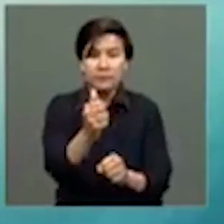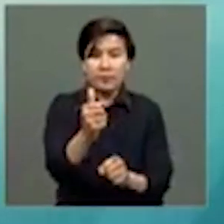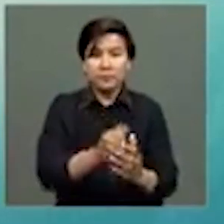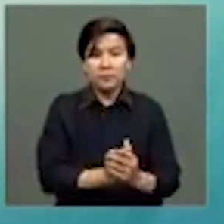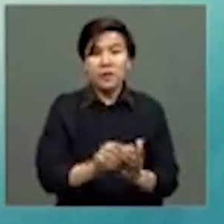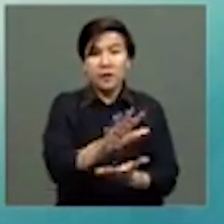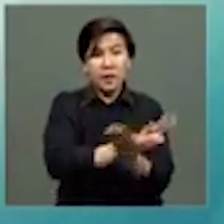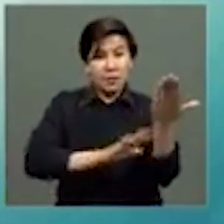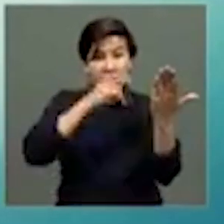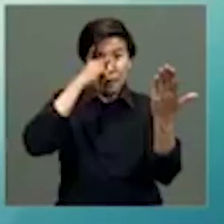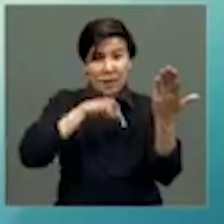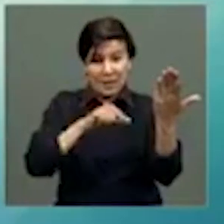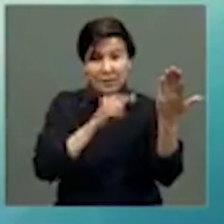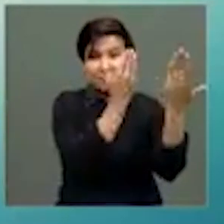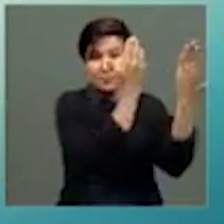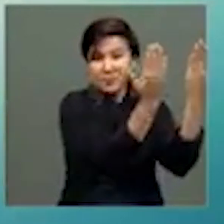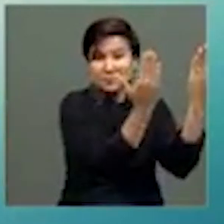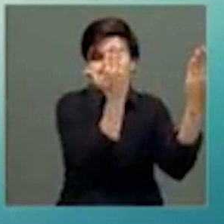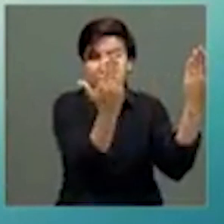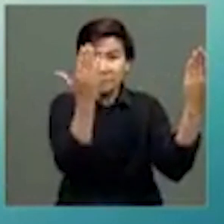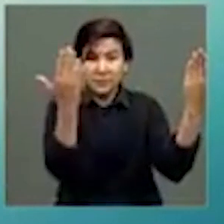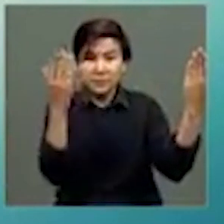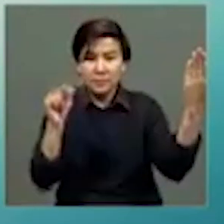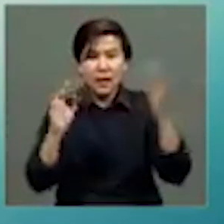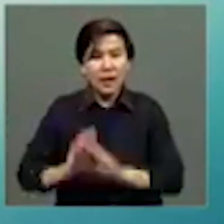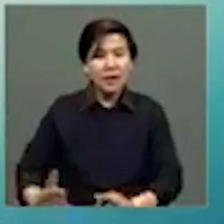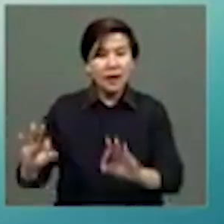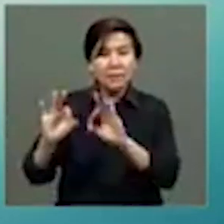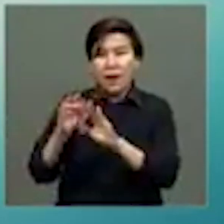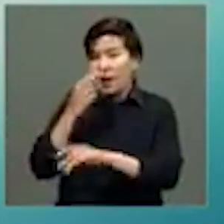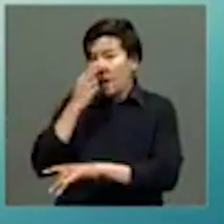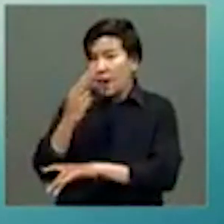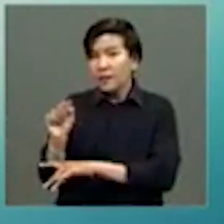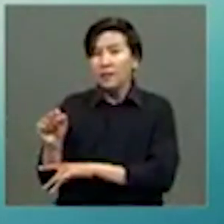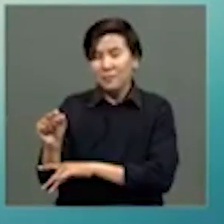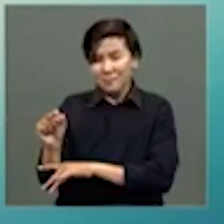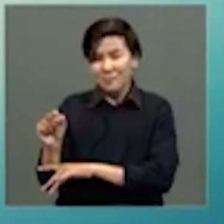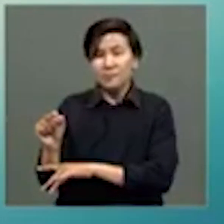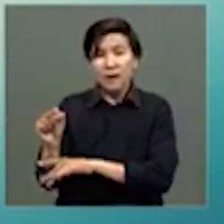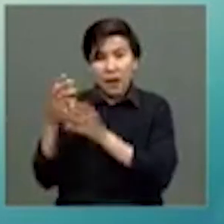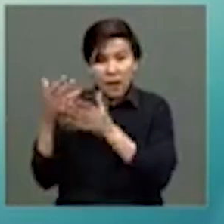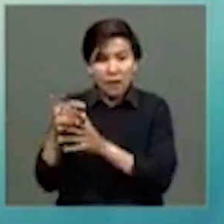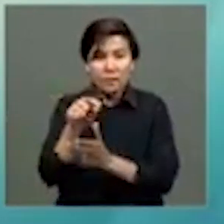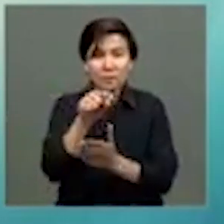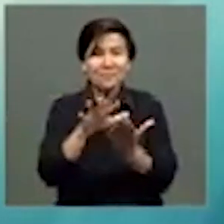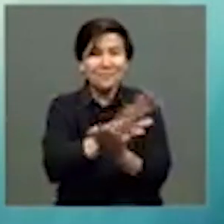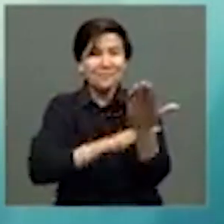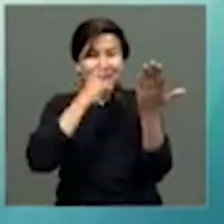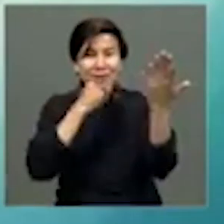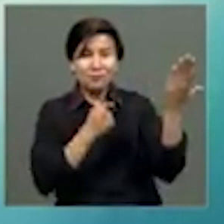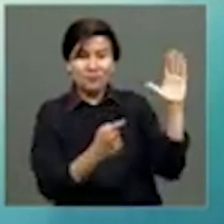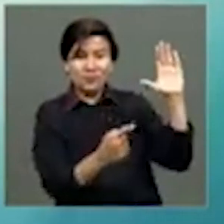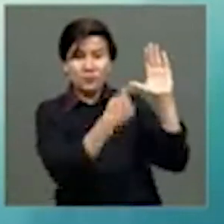นที่ที่สำคัญที่อยากให้ทุกท่านทำความเข้าใจนิดนึงถัดไปนะคะจะเห็นแผนที่ค่อนข้างปรากฏเป็นสีเขียวเป็นส่วน